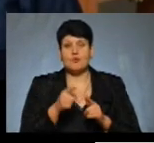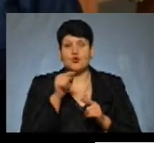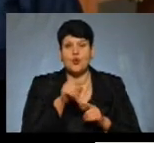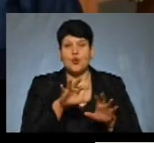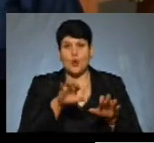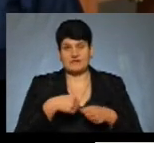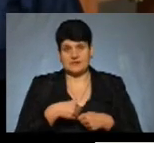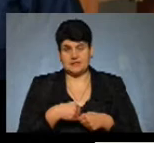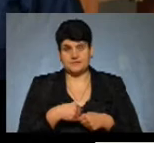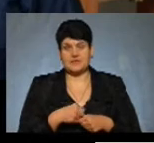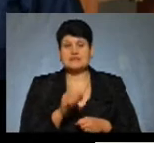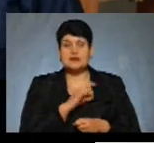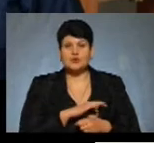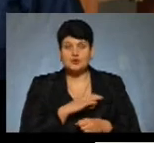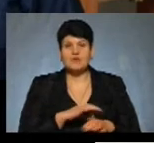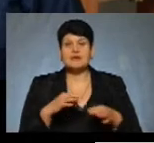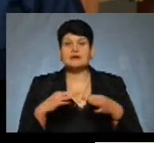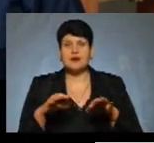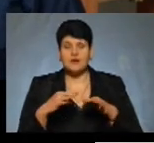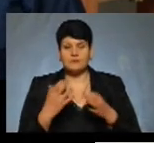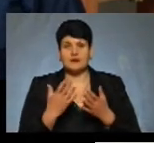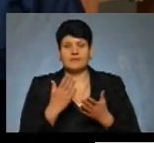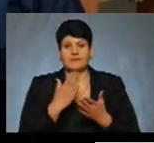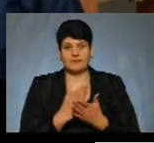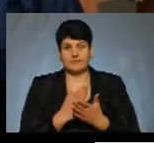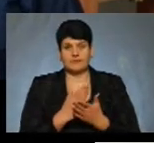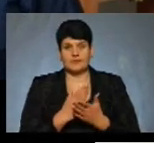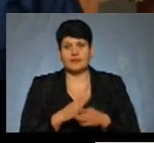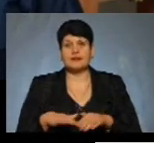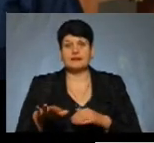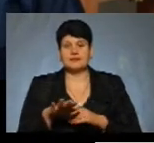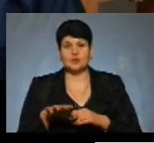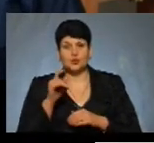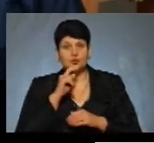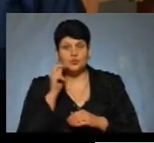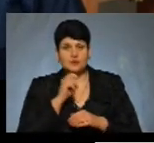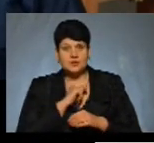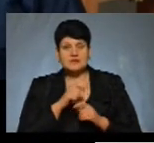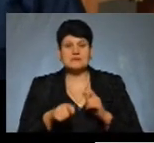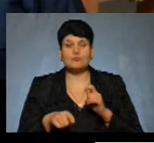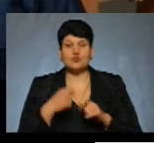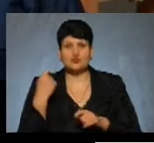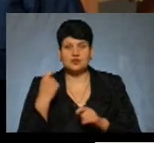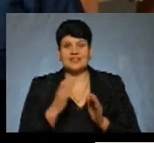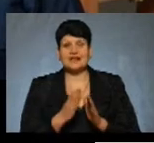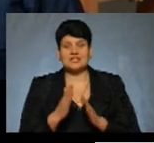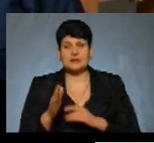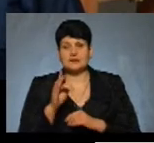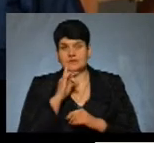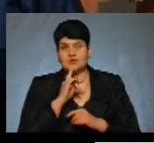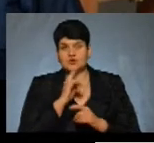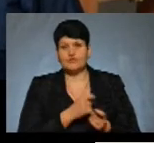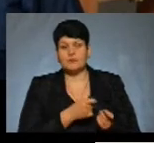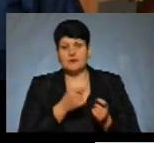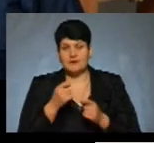конфіскація. За користування транспортним засобом, який перебуває на території України з порушенням режимів тимчасового ввезення